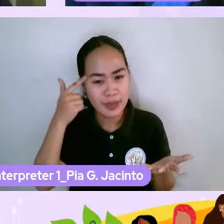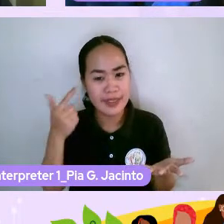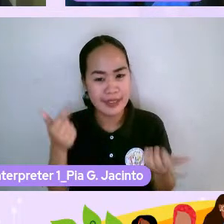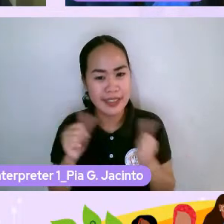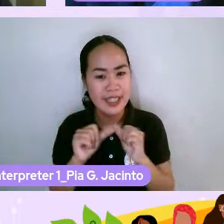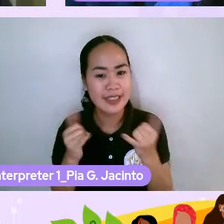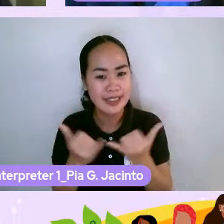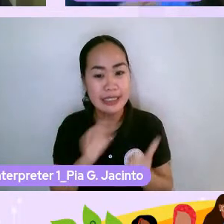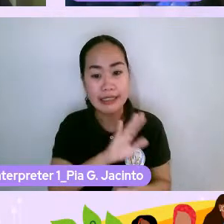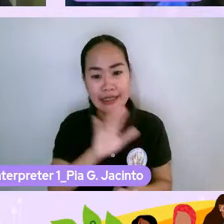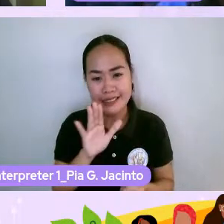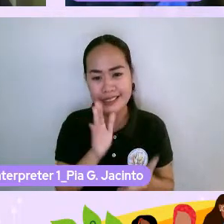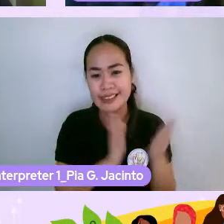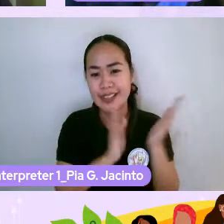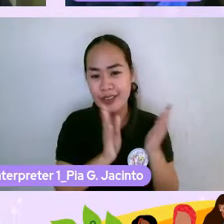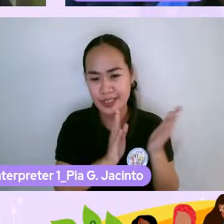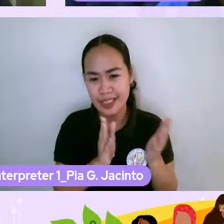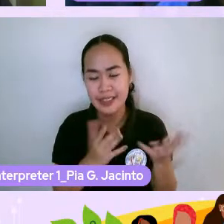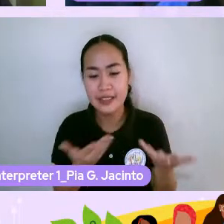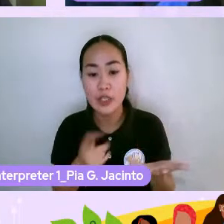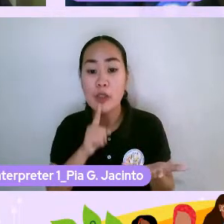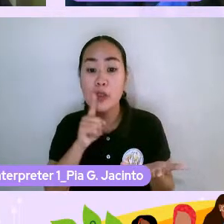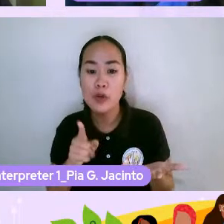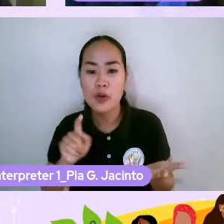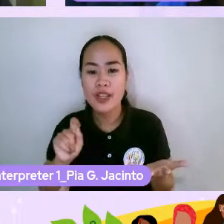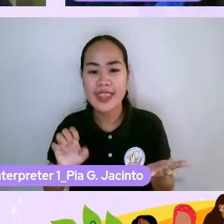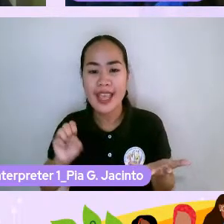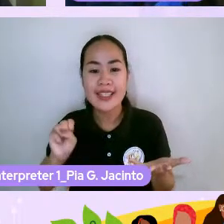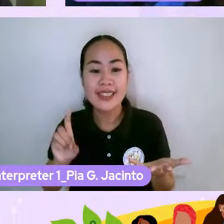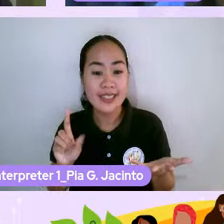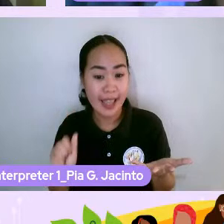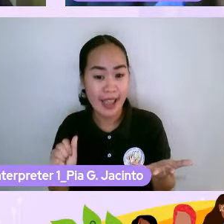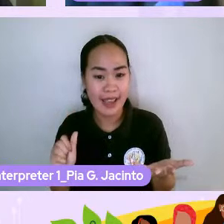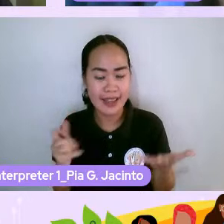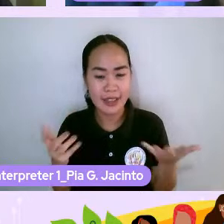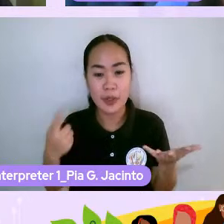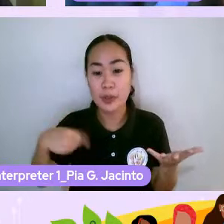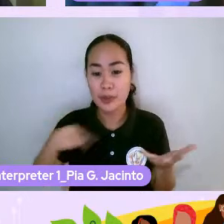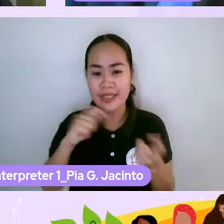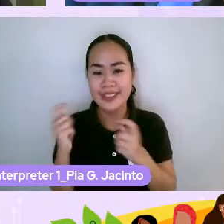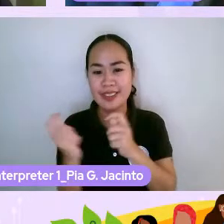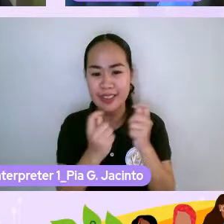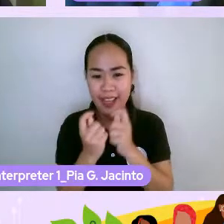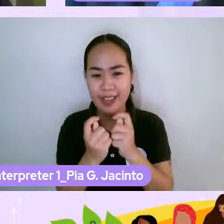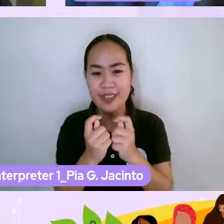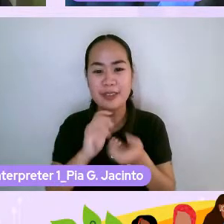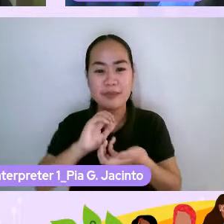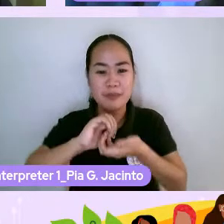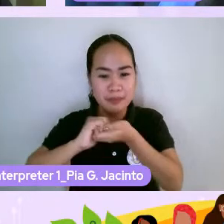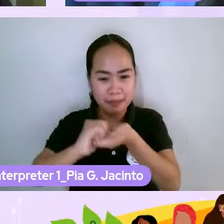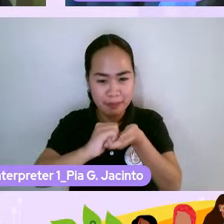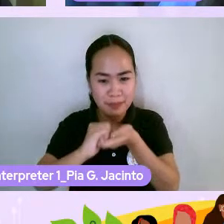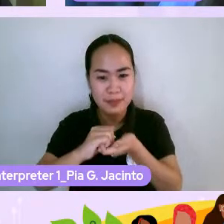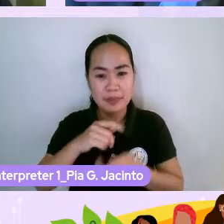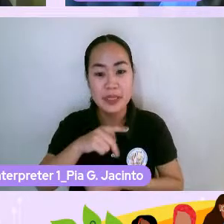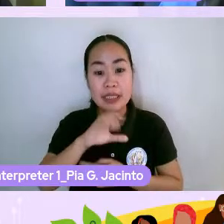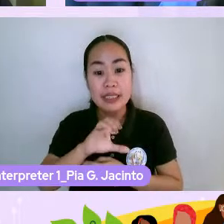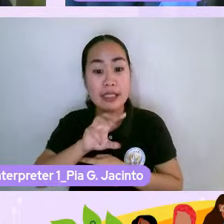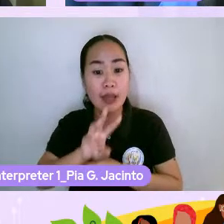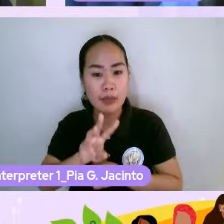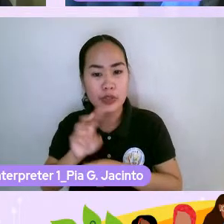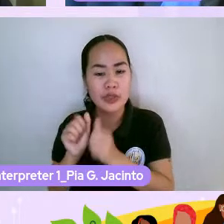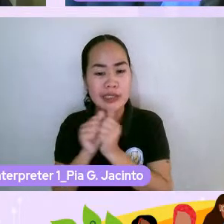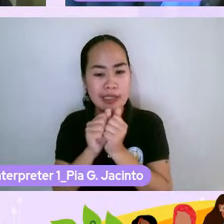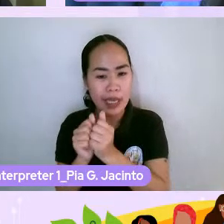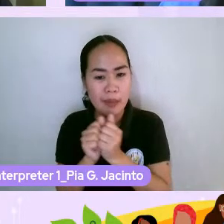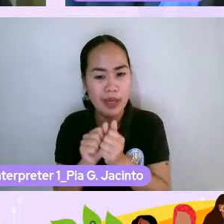nila. Sa TESDA po, muli po, we are together with the PCW and the rest of the government in promoting